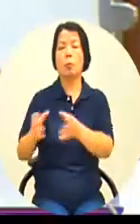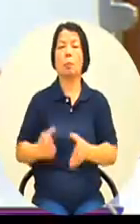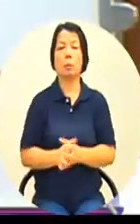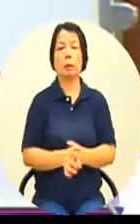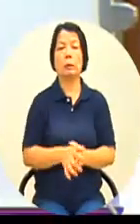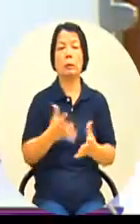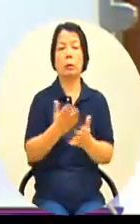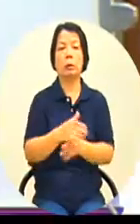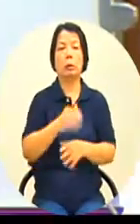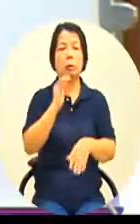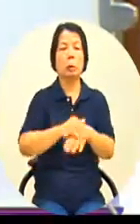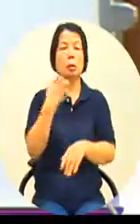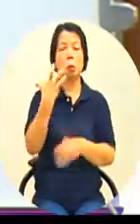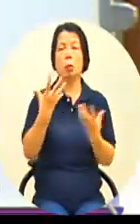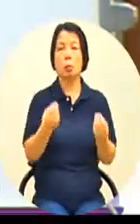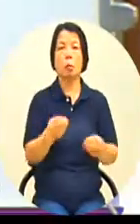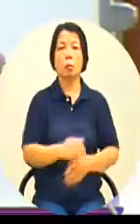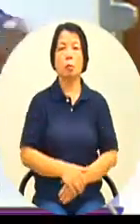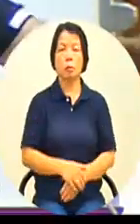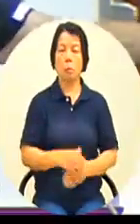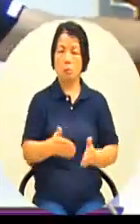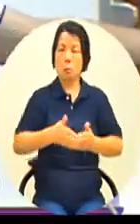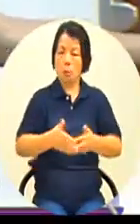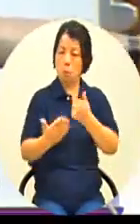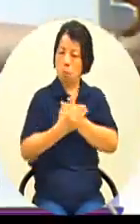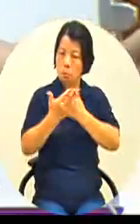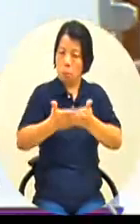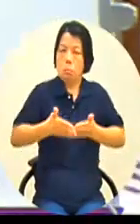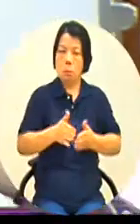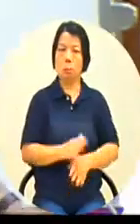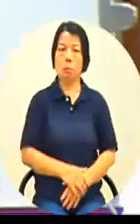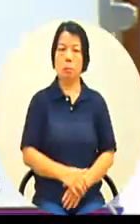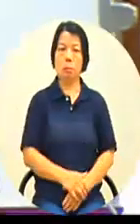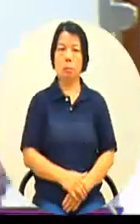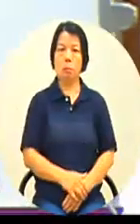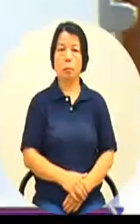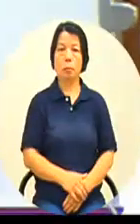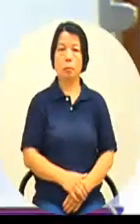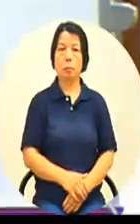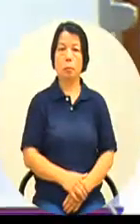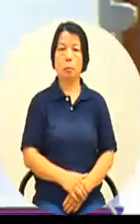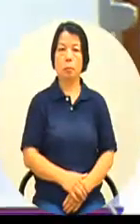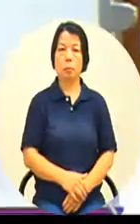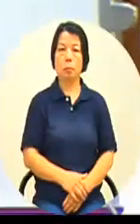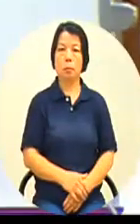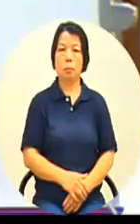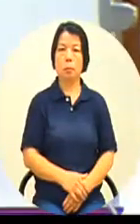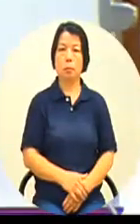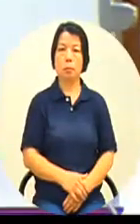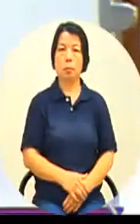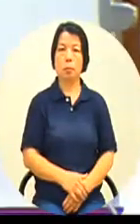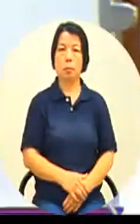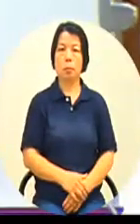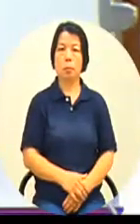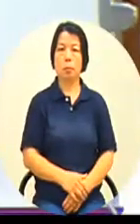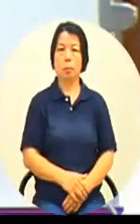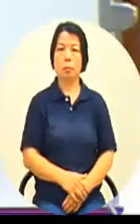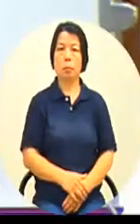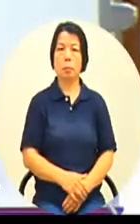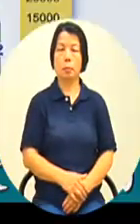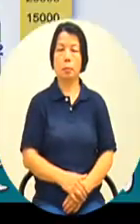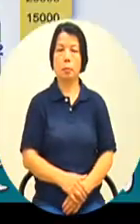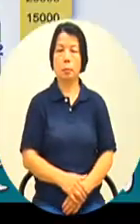果，要看到实效哦。我发现这讲了，搁讲未错，来我们就再看啦哈、哦。你看这